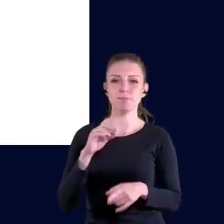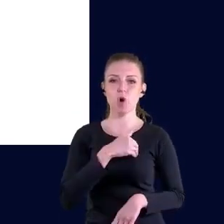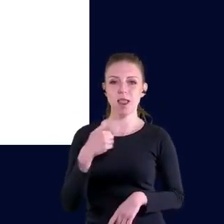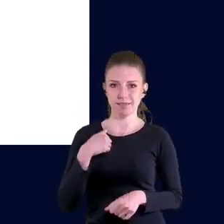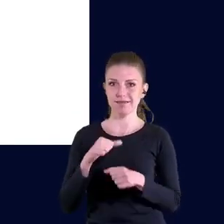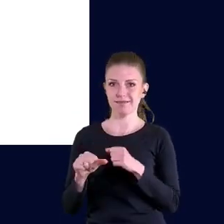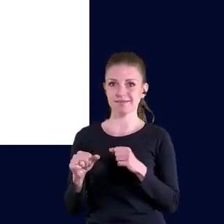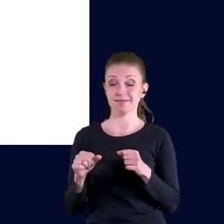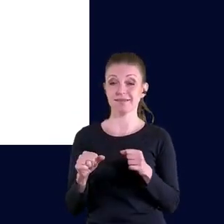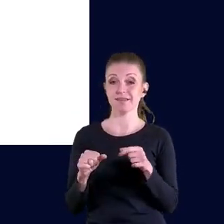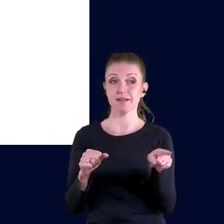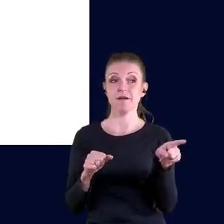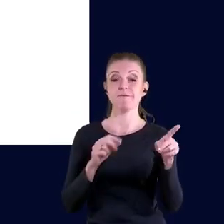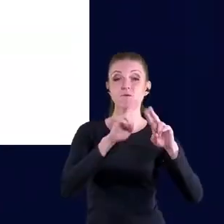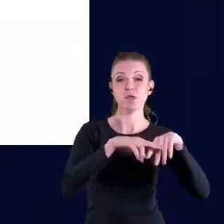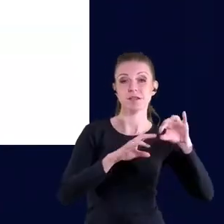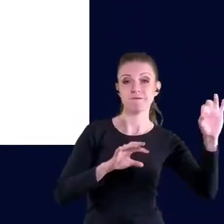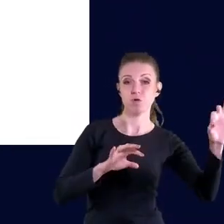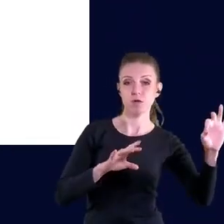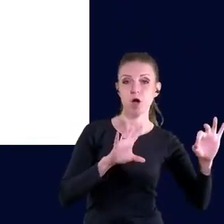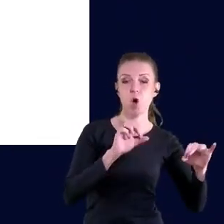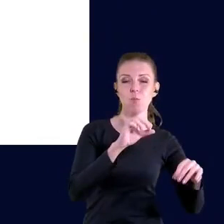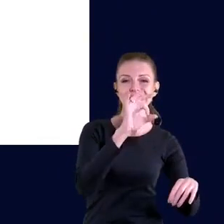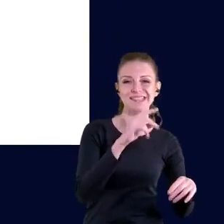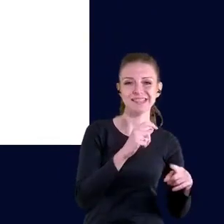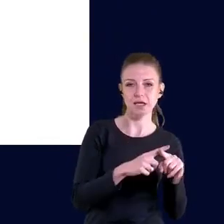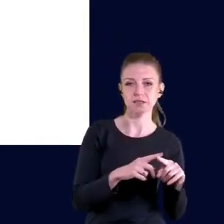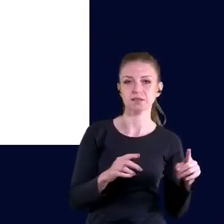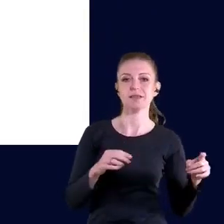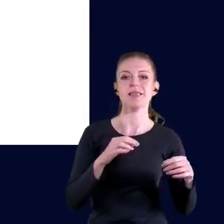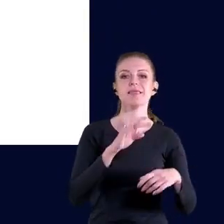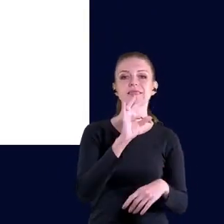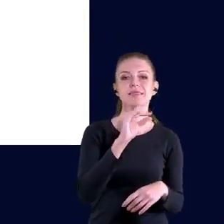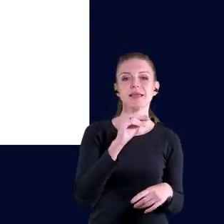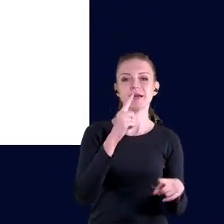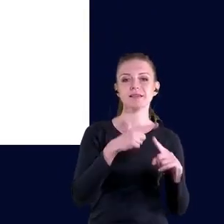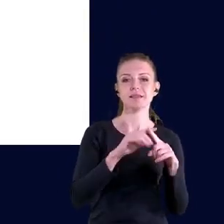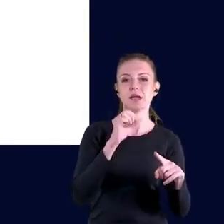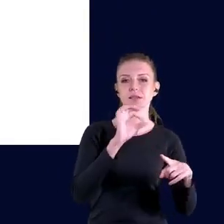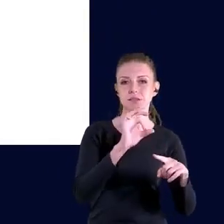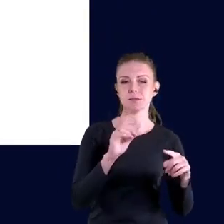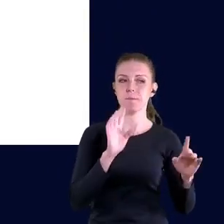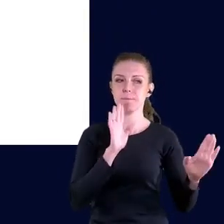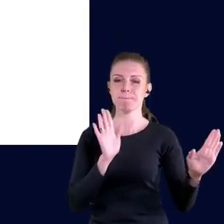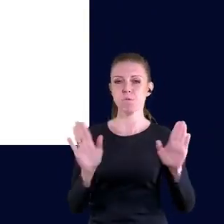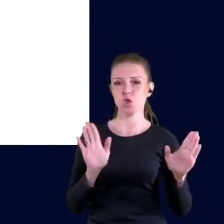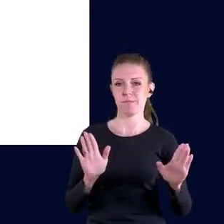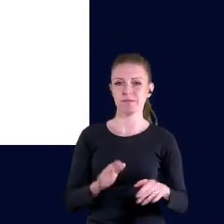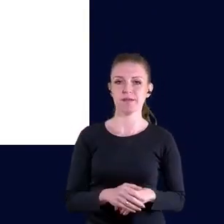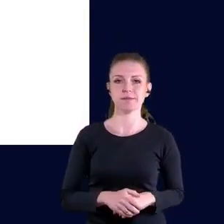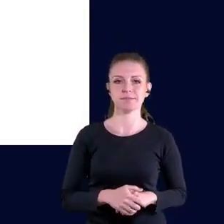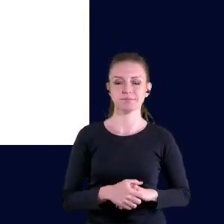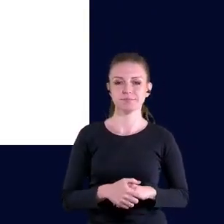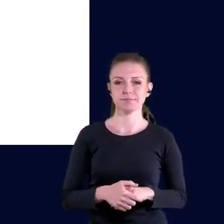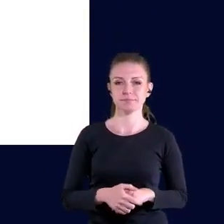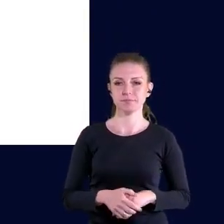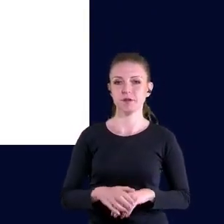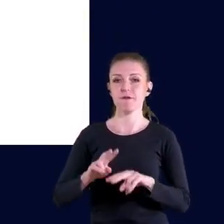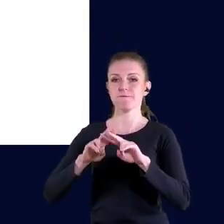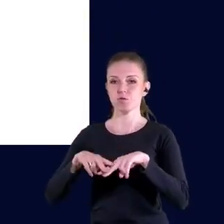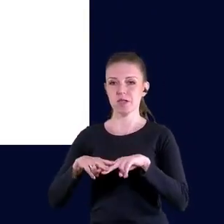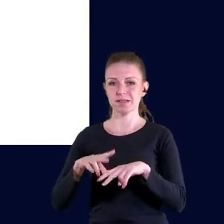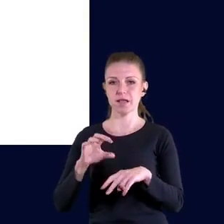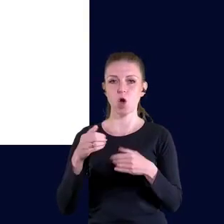z amerykańską fundacją openstack z siedzibą w Teksasie i tutaj pragnę podkreślić że fundacja